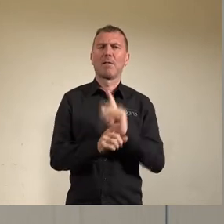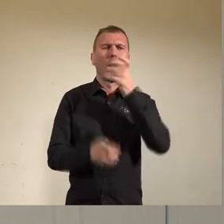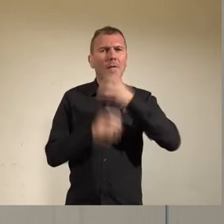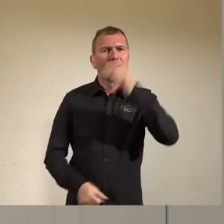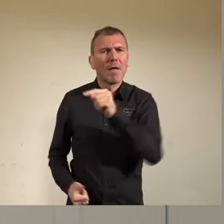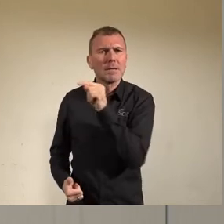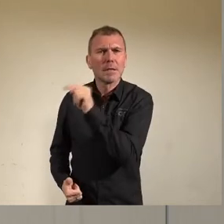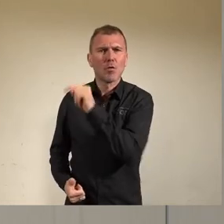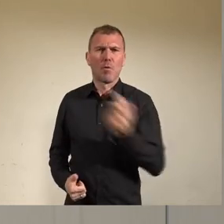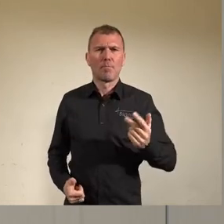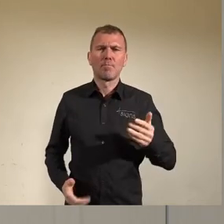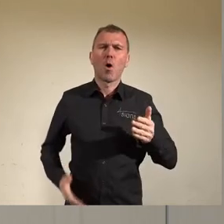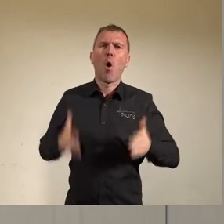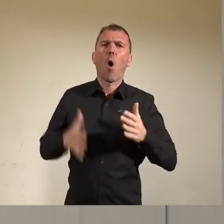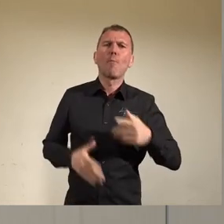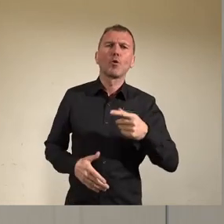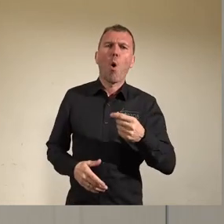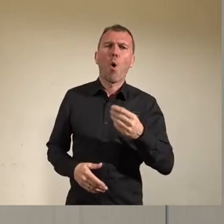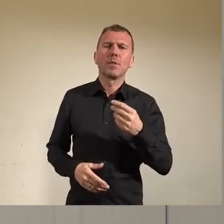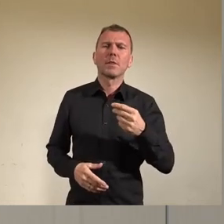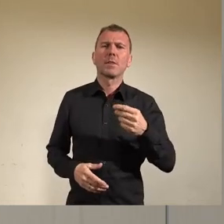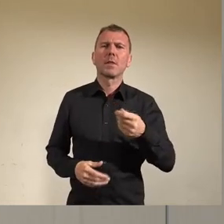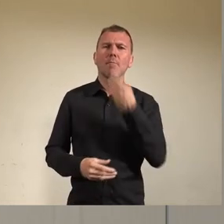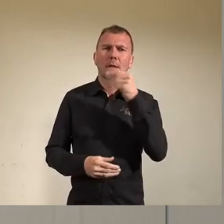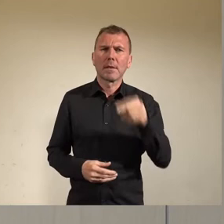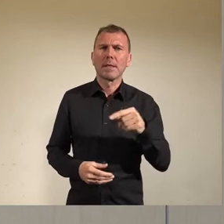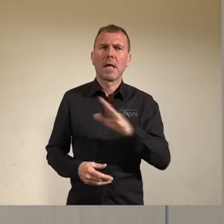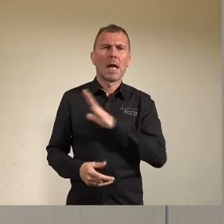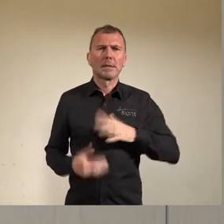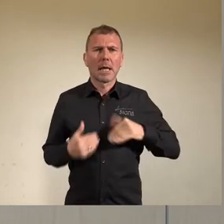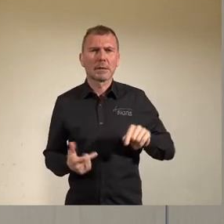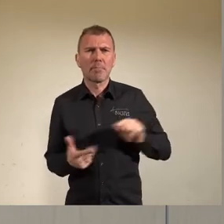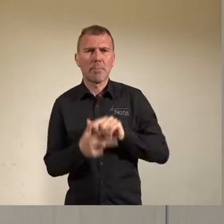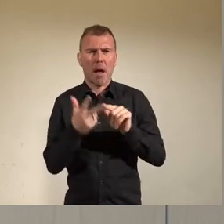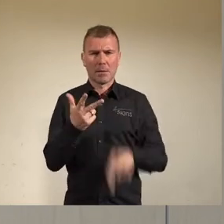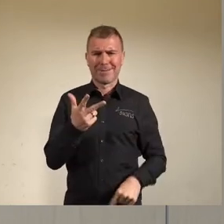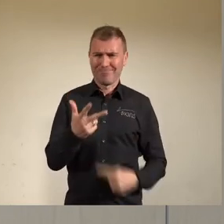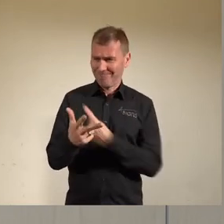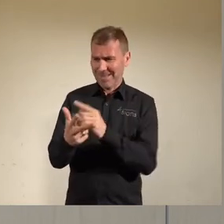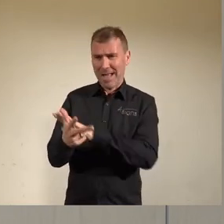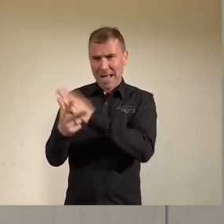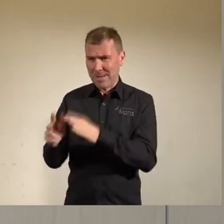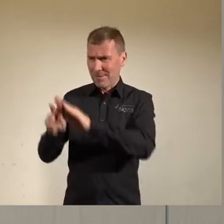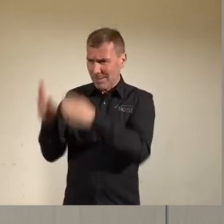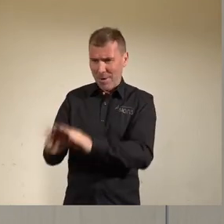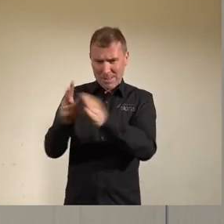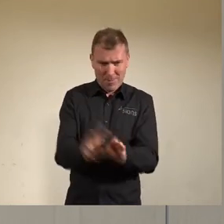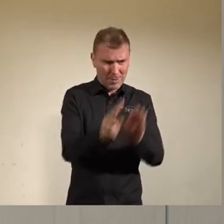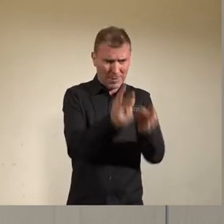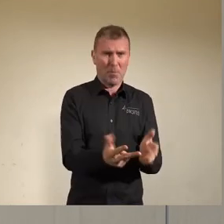Fernsehturm, für die Robotron-Kantine und für das Sachsenbad. Jedes dieser Gebäude ist